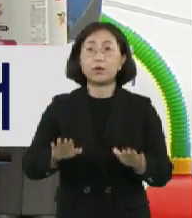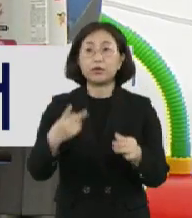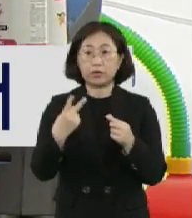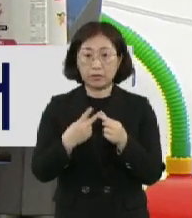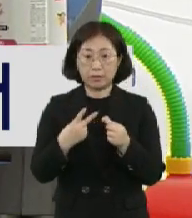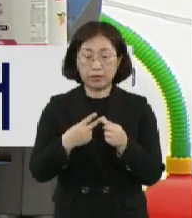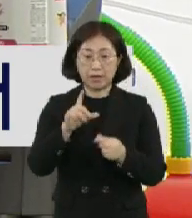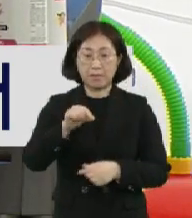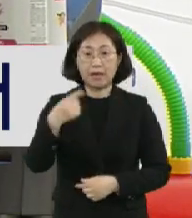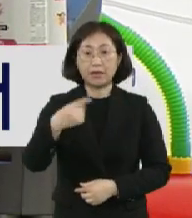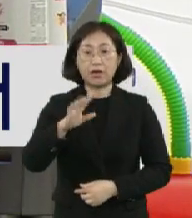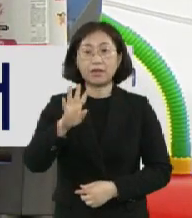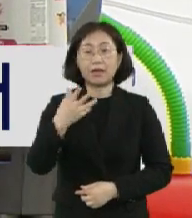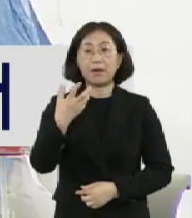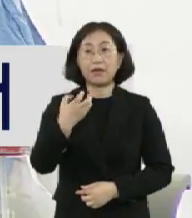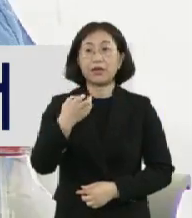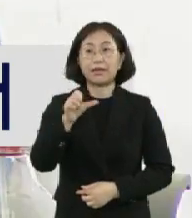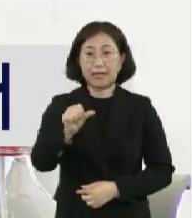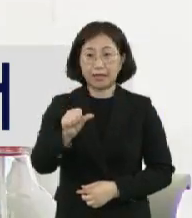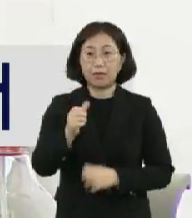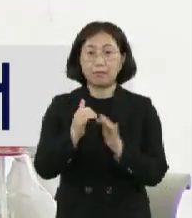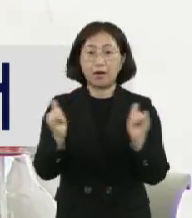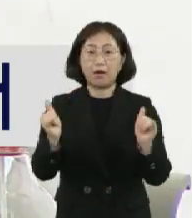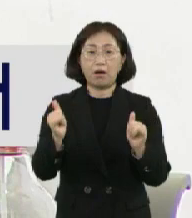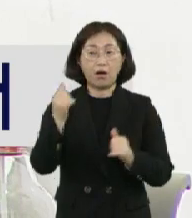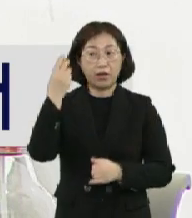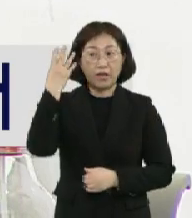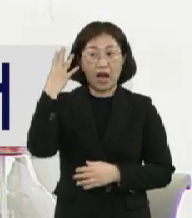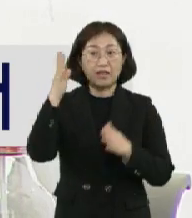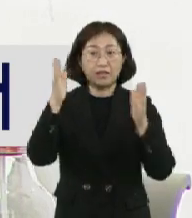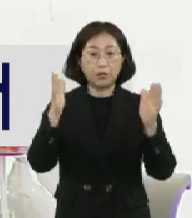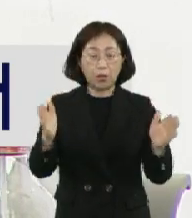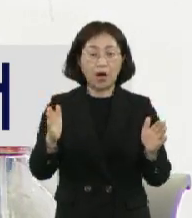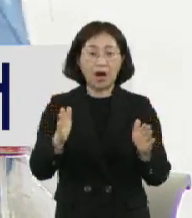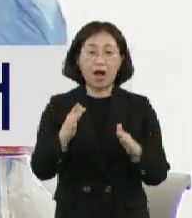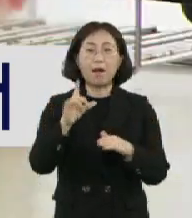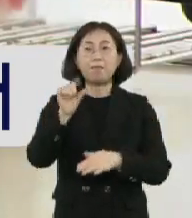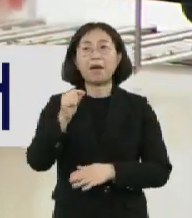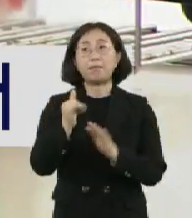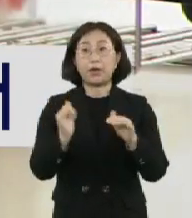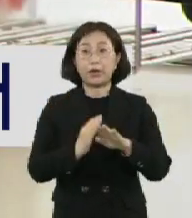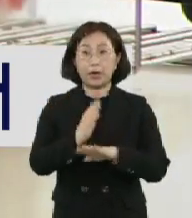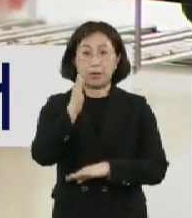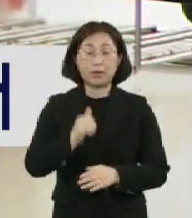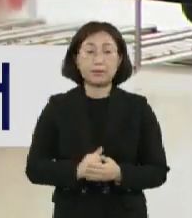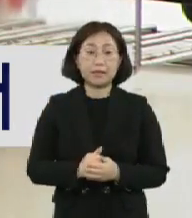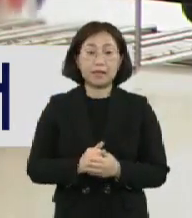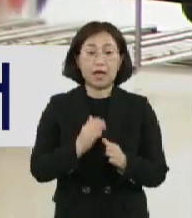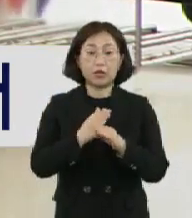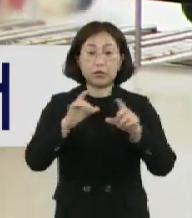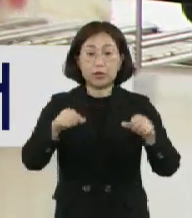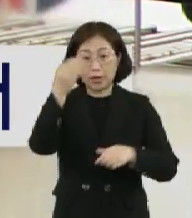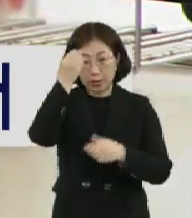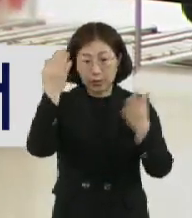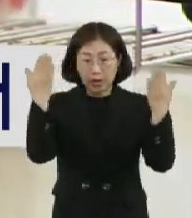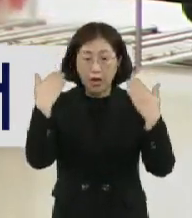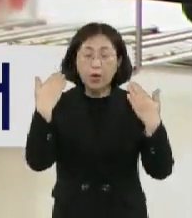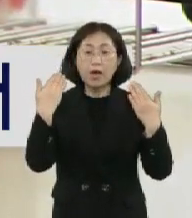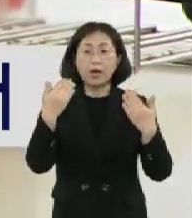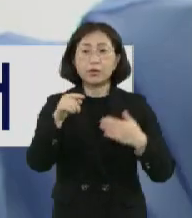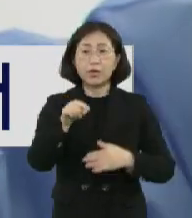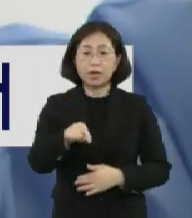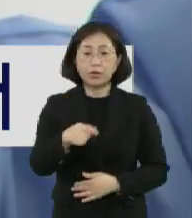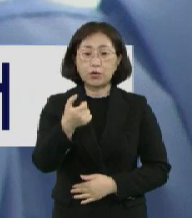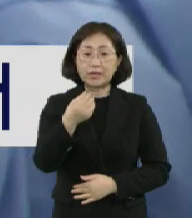많은 11,485명을 기록하며 나흘 연속 만 명대를 유지했습니다. 중구의 한 고등학교에서